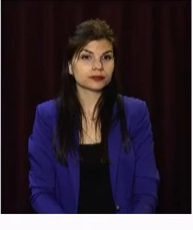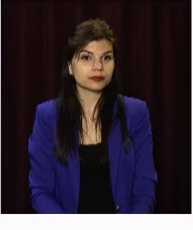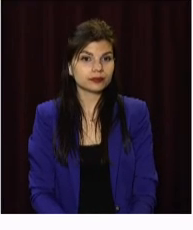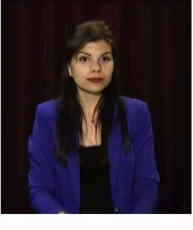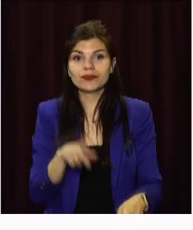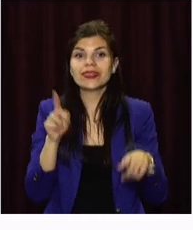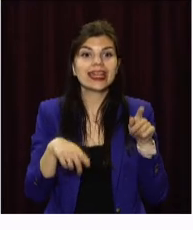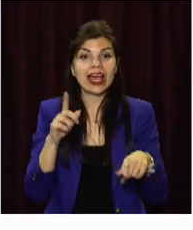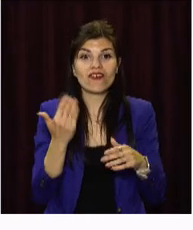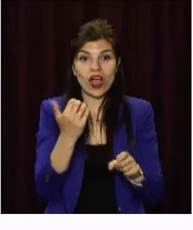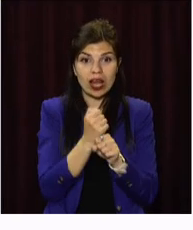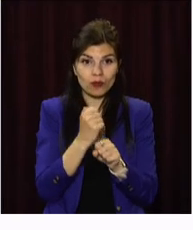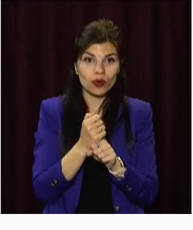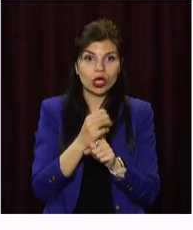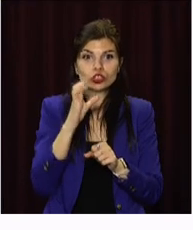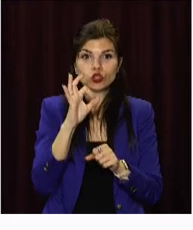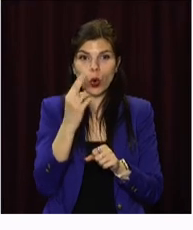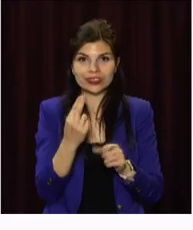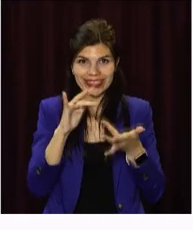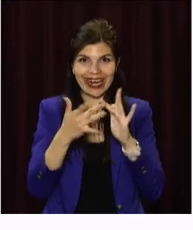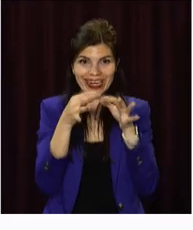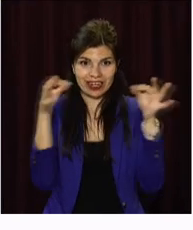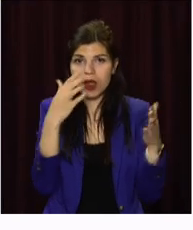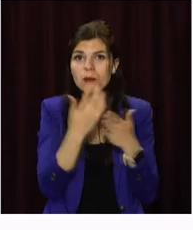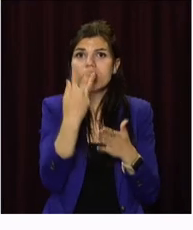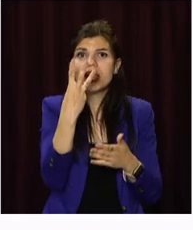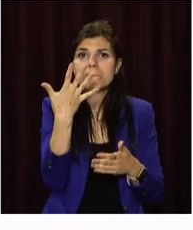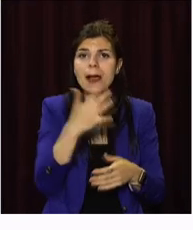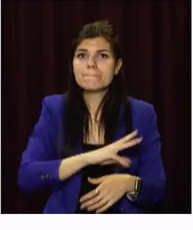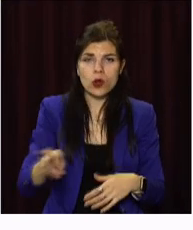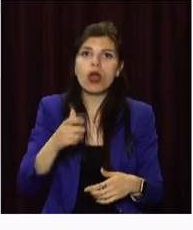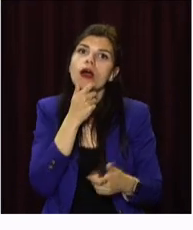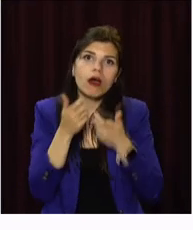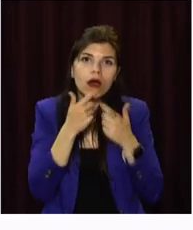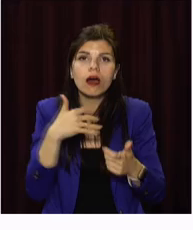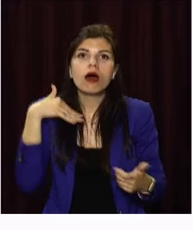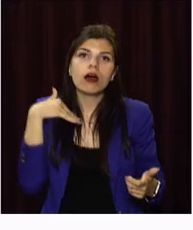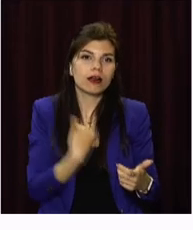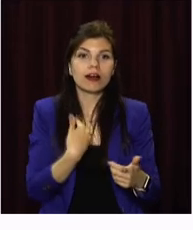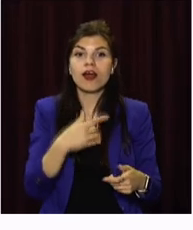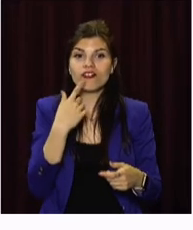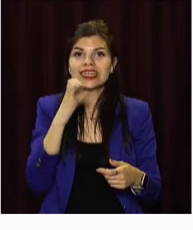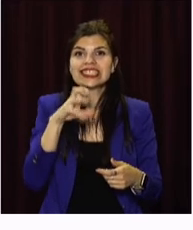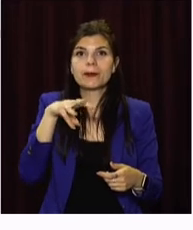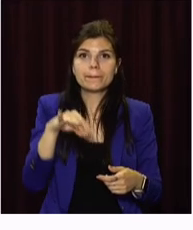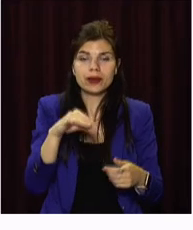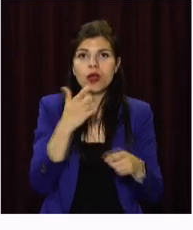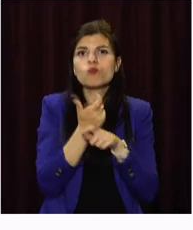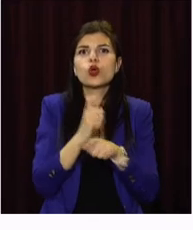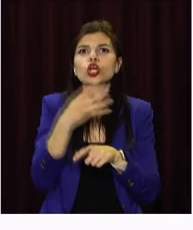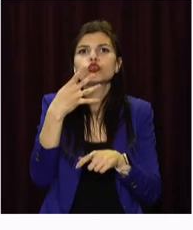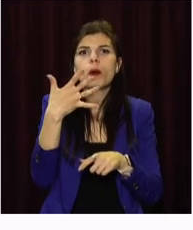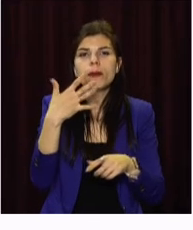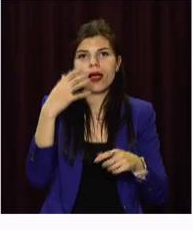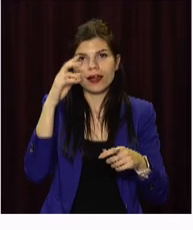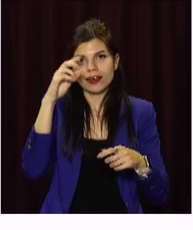Деякі роботи Сашка набирають у соцмережах понад 35 мільйонів переглядів. Їх показали ЗМІ у більш ніж 45